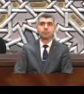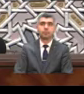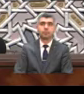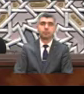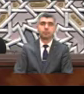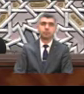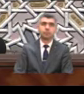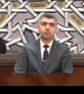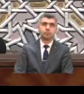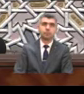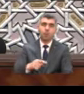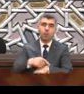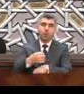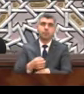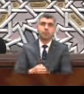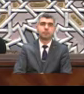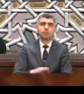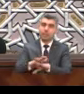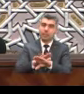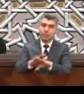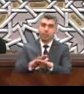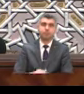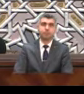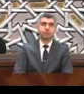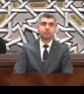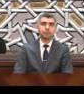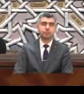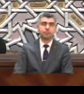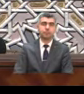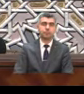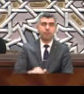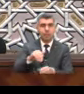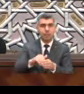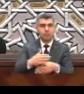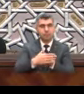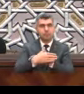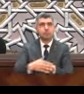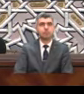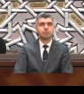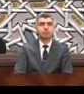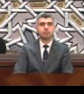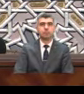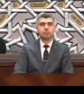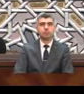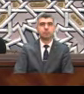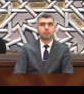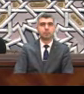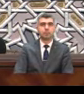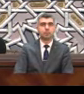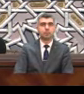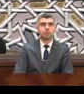الوقت انتهى. شكرا. معذرة. تعقيب فريق التجمع الدستوري، تفضلي السيدة النائبة.